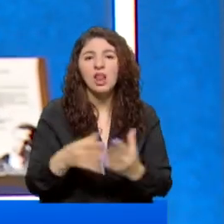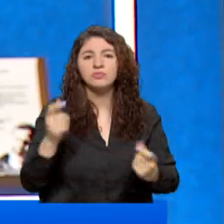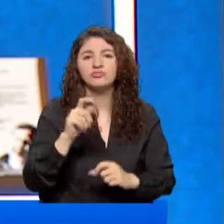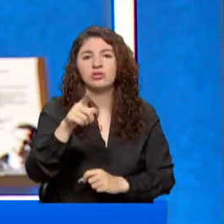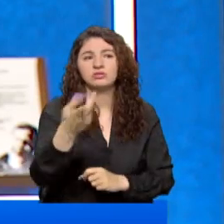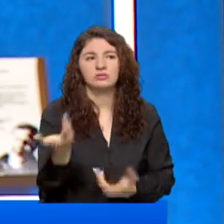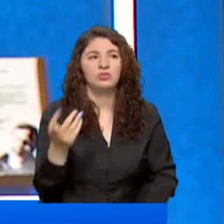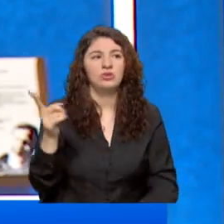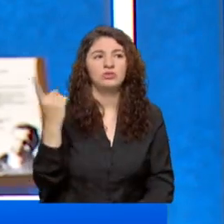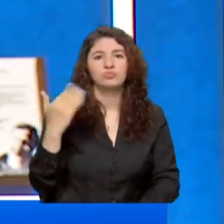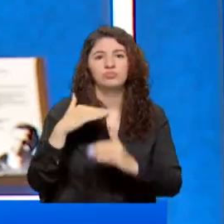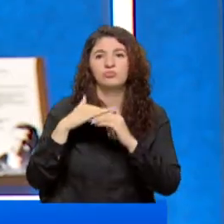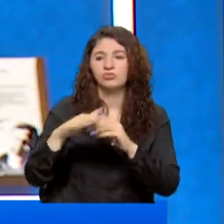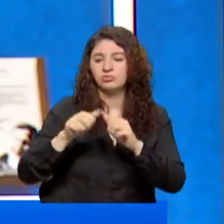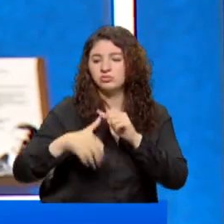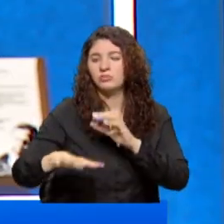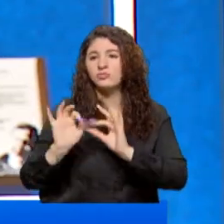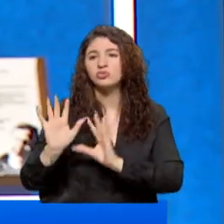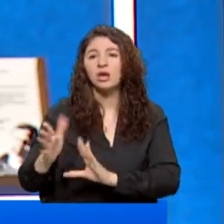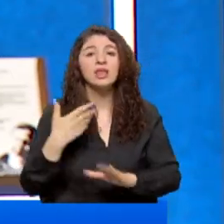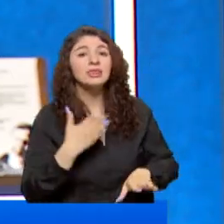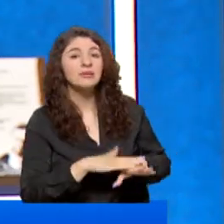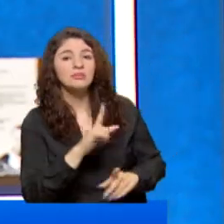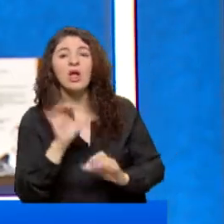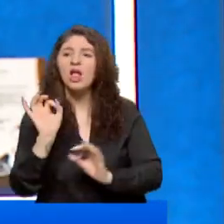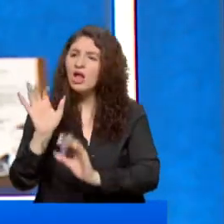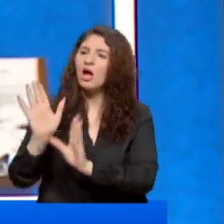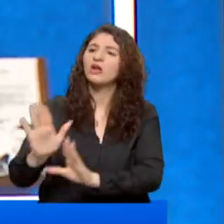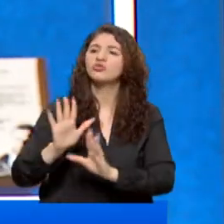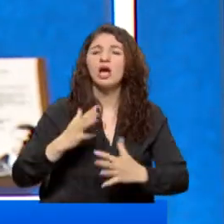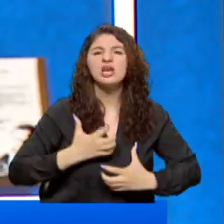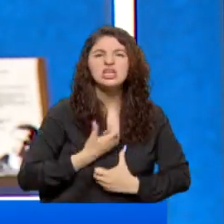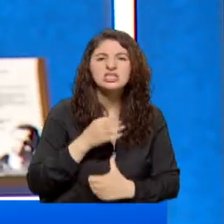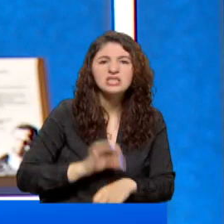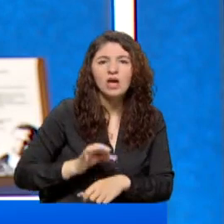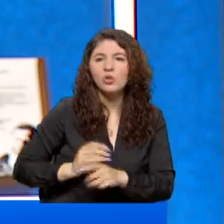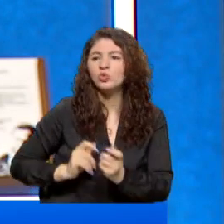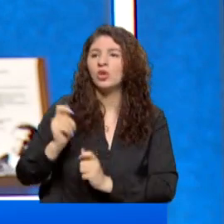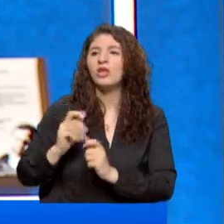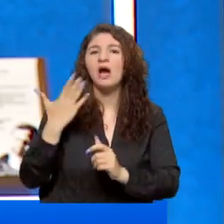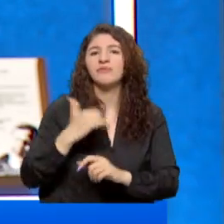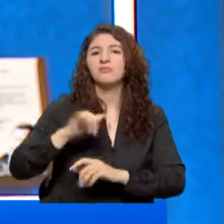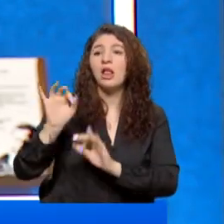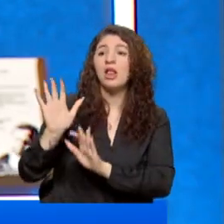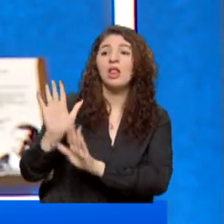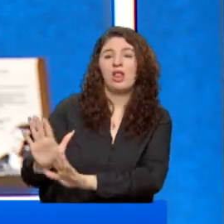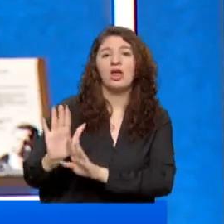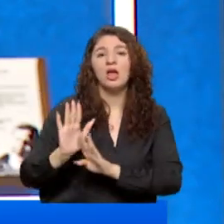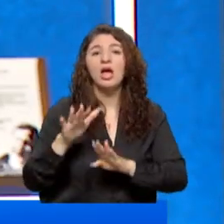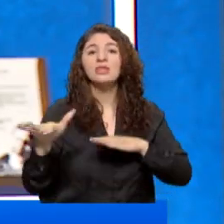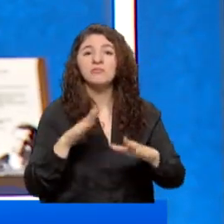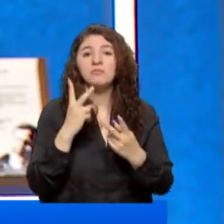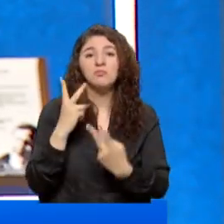edeceksiniz Ya şu an bütün altyapısı Bu ne yapalım o zaman Ne yapalım mevcut haliyle kalacak kriz anlarında kullanılabilecek hava alanı olarak kalacak